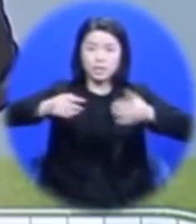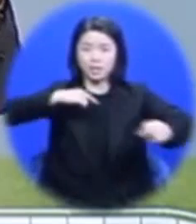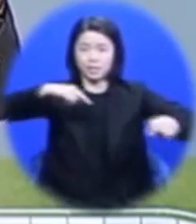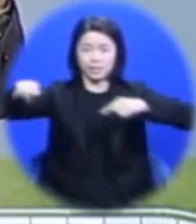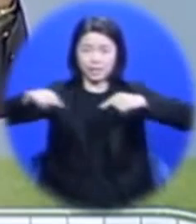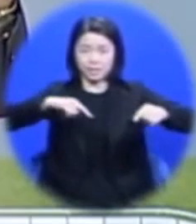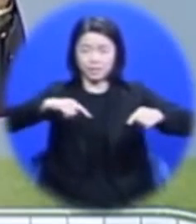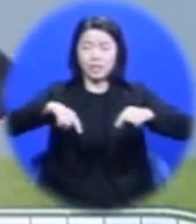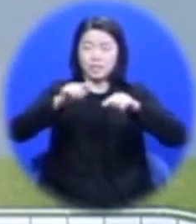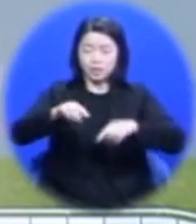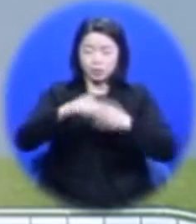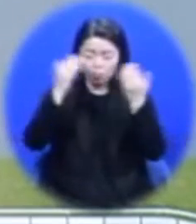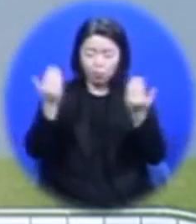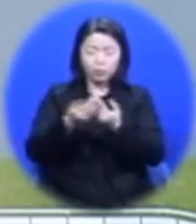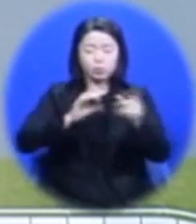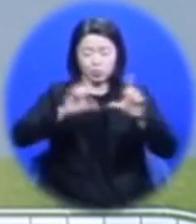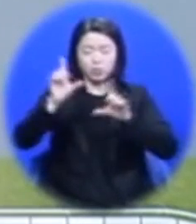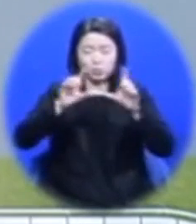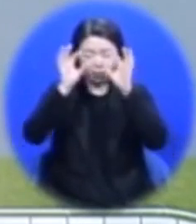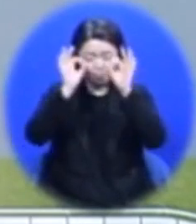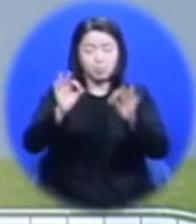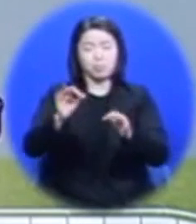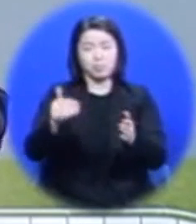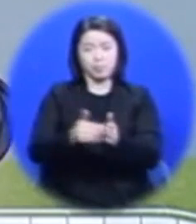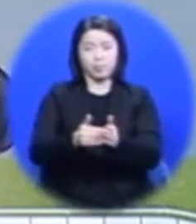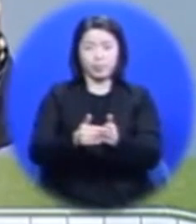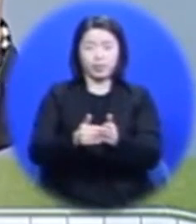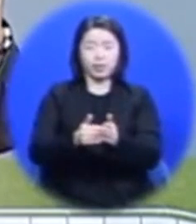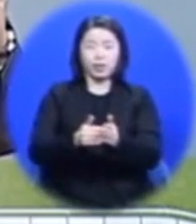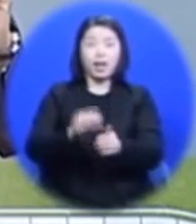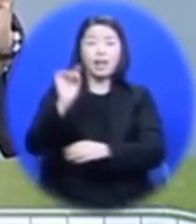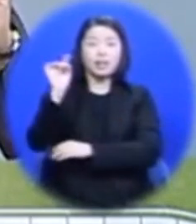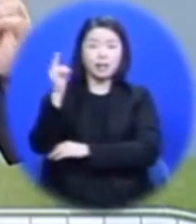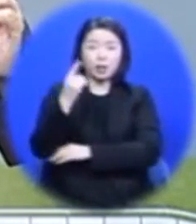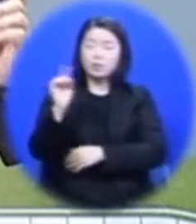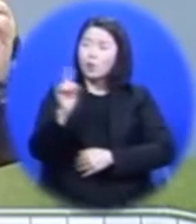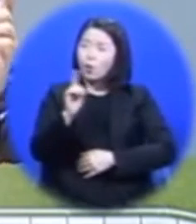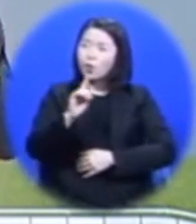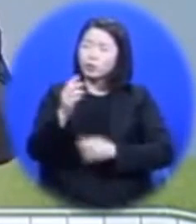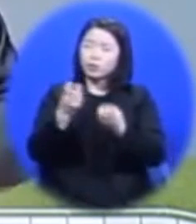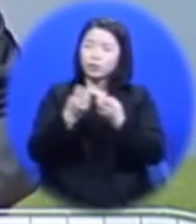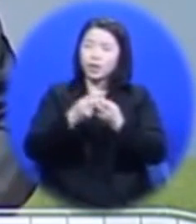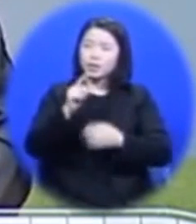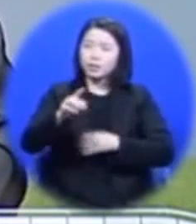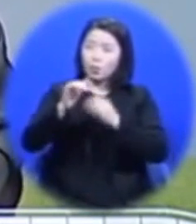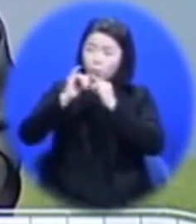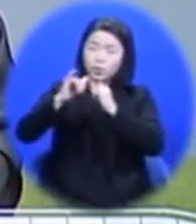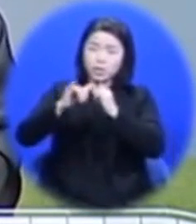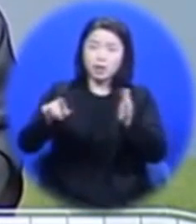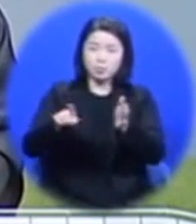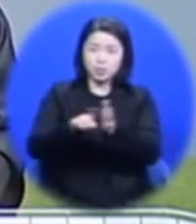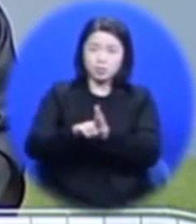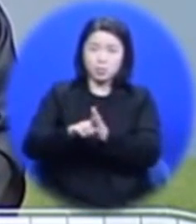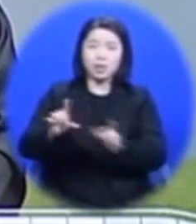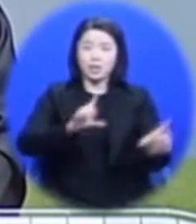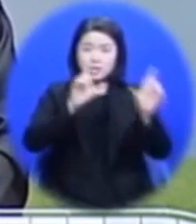그 모든 모습을 다윗이 본 거죠. 다윗이 어떻게 그렇게 위대한 믿음의 삶을